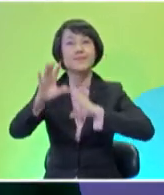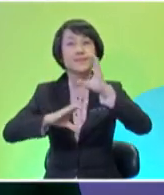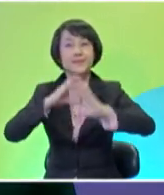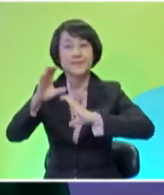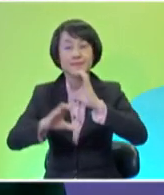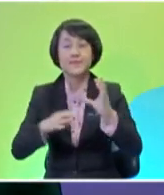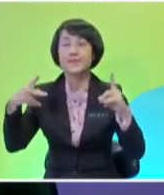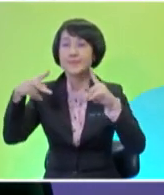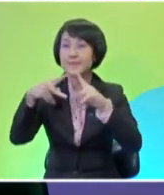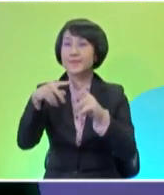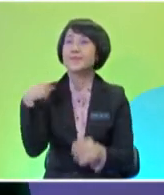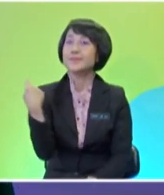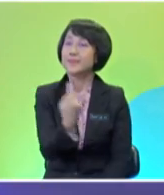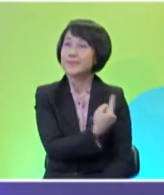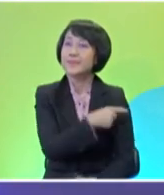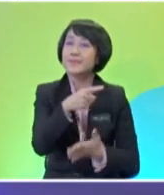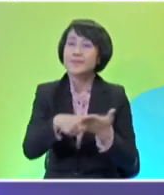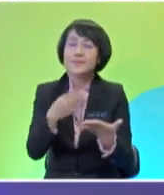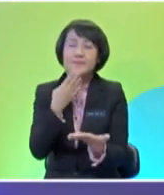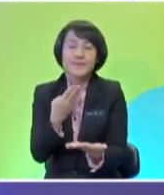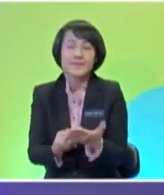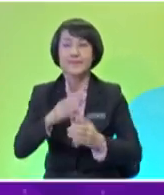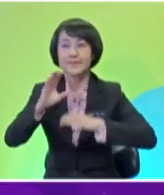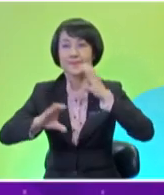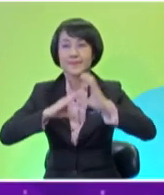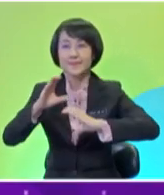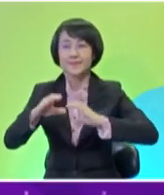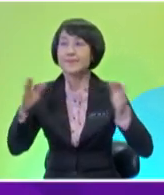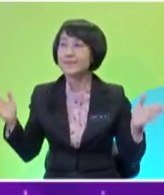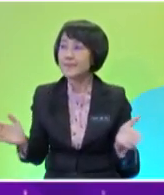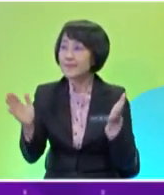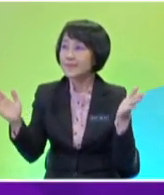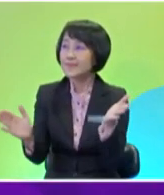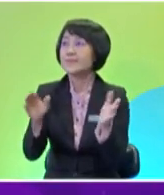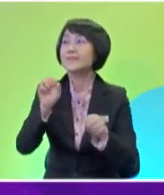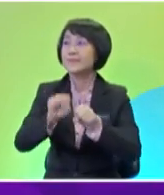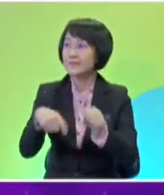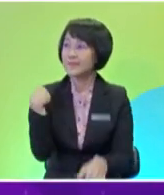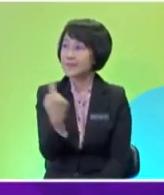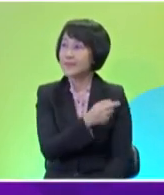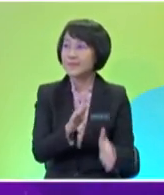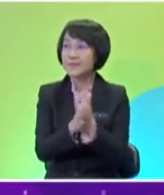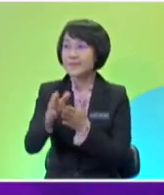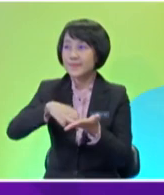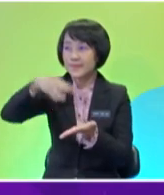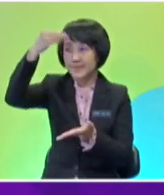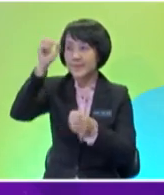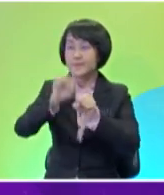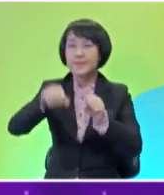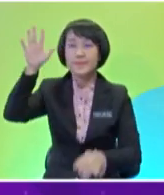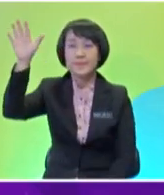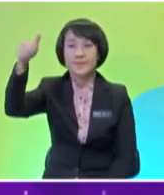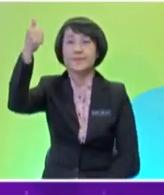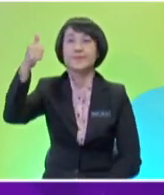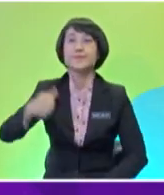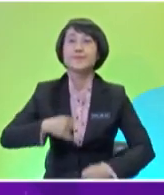apa kebaikan cita-cita pertama galakan supaya kita rajin belajar supaya mencapai kejayaan dan